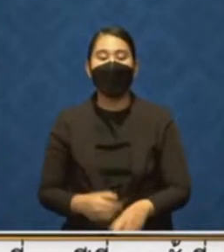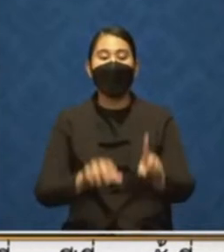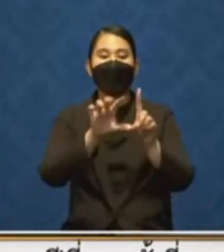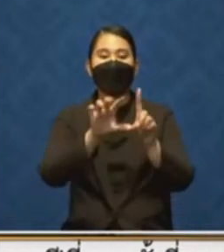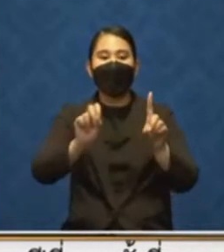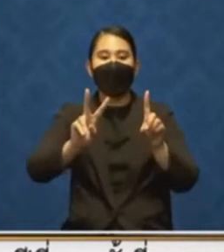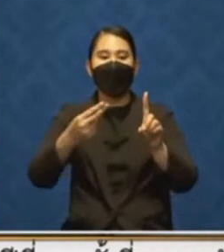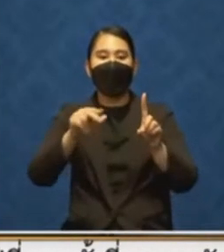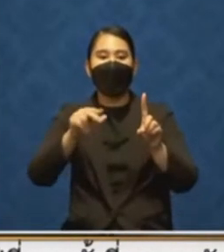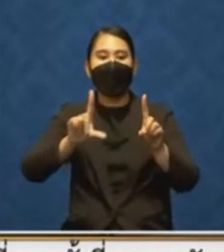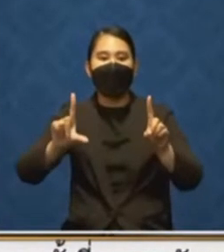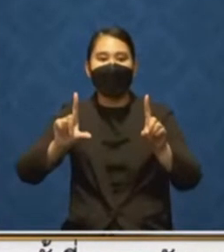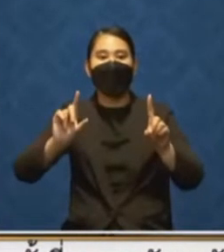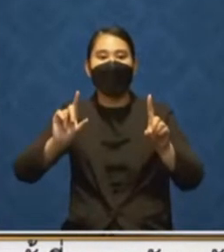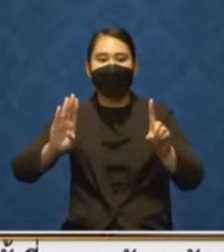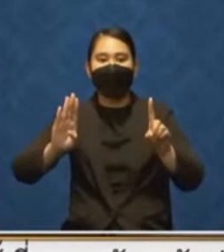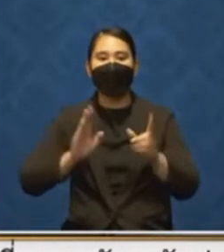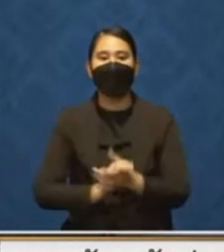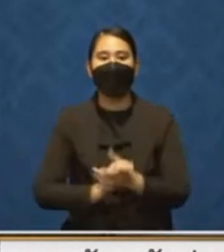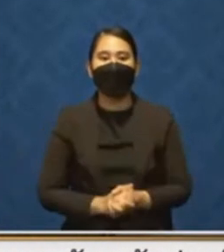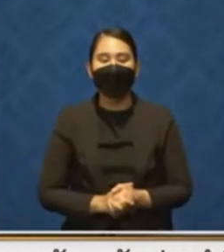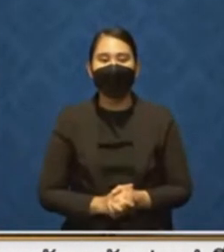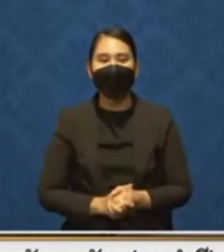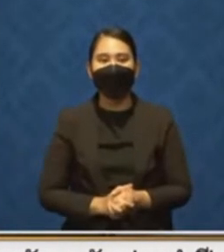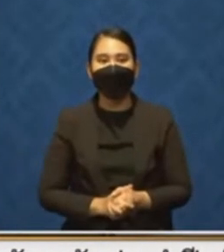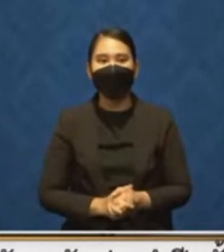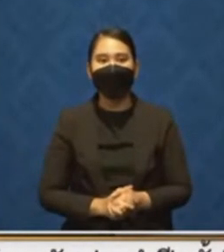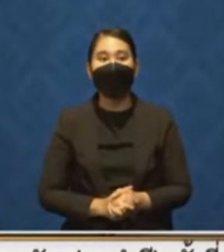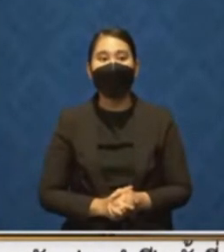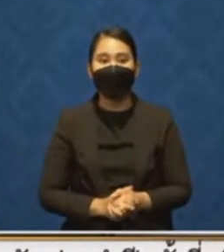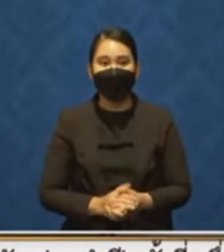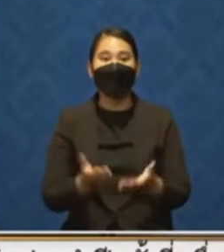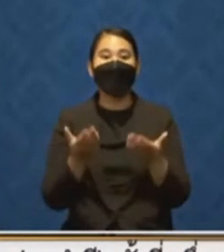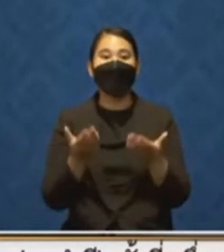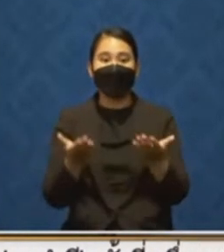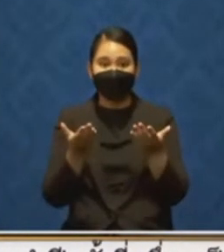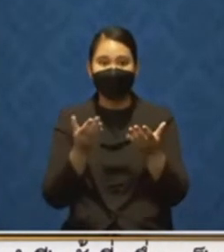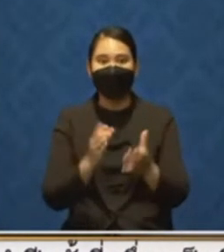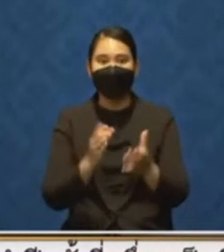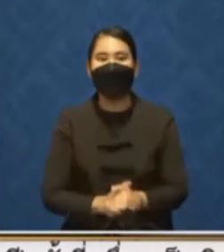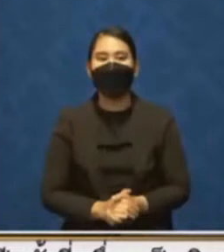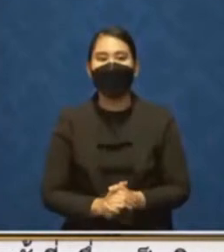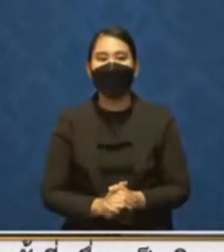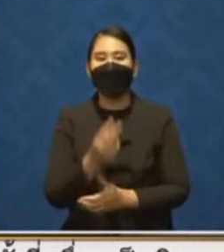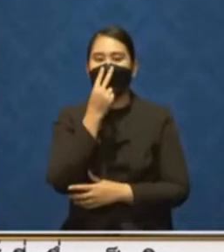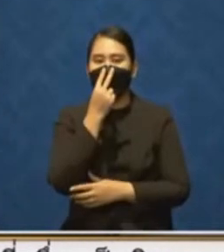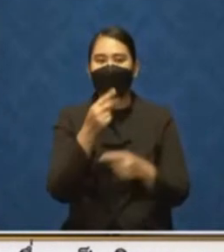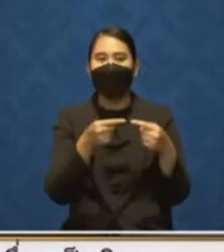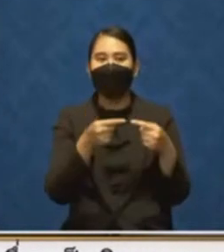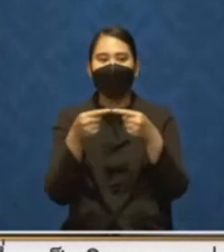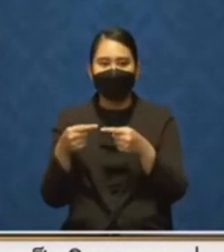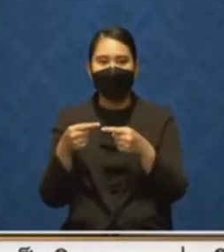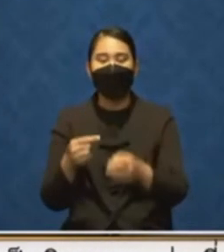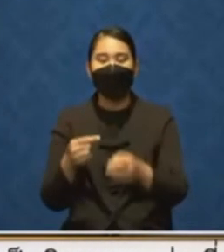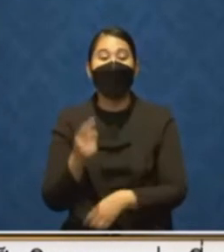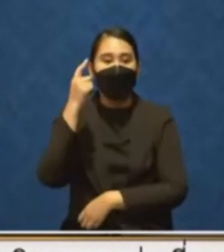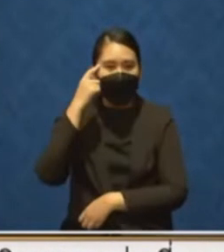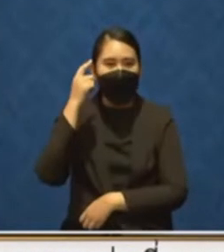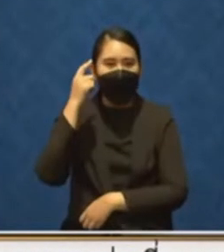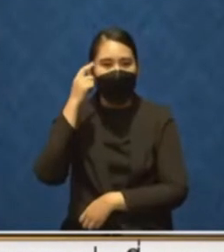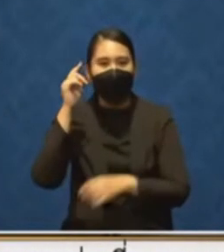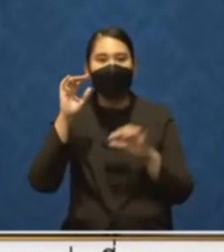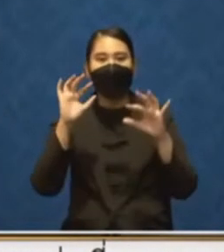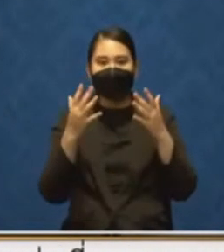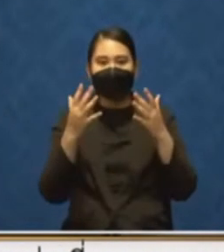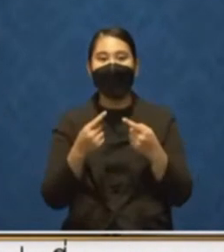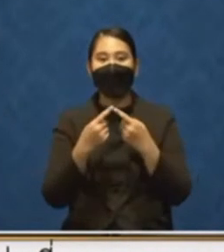บาทมีวิชาและพี่น้องประชาชนครับจูเลี่ยนต่อไปนี้ที่ท่านอาจจะรู้บ้างไม่รู้บ้างแต่คน